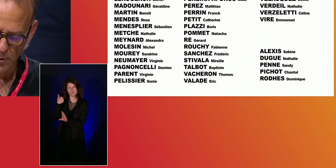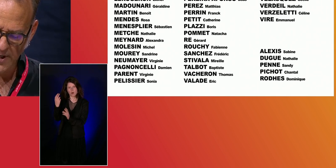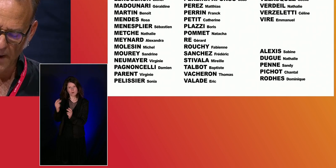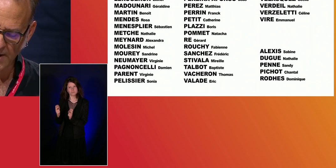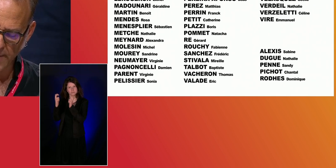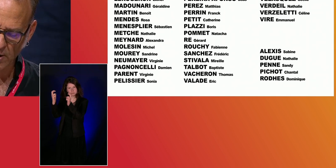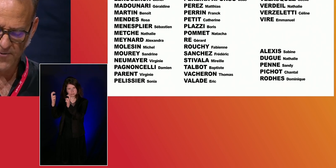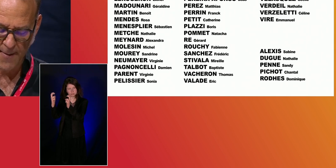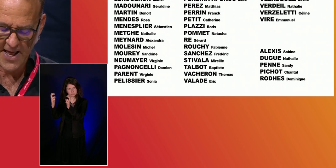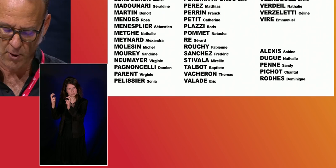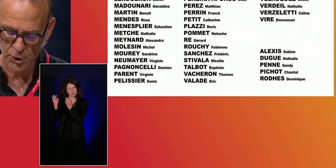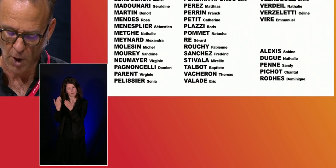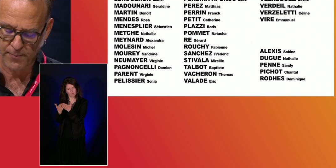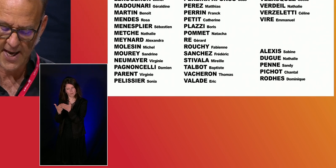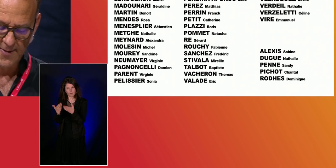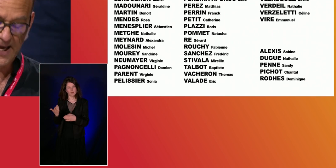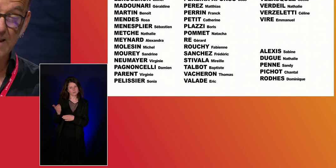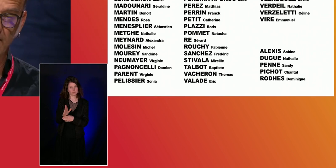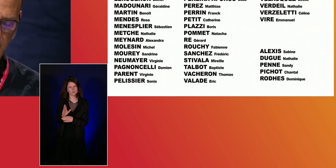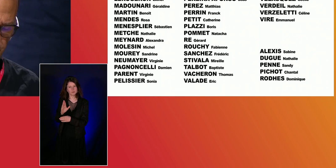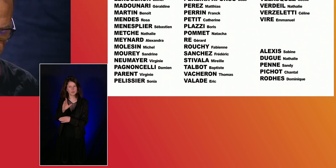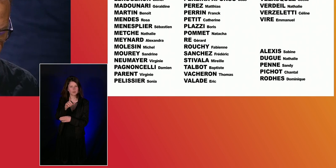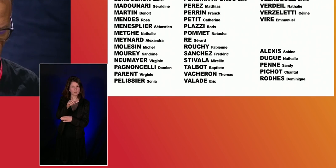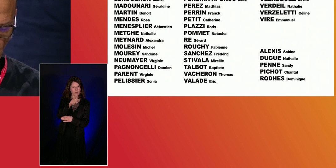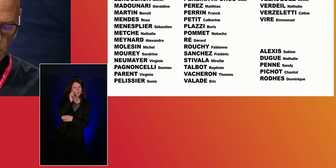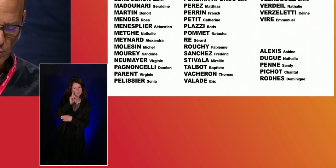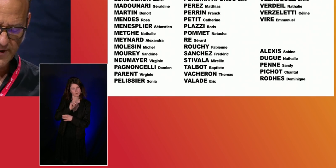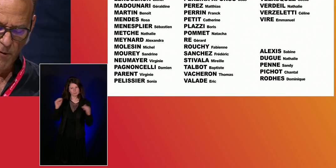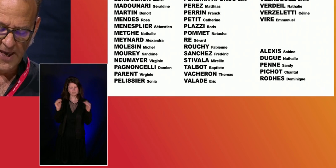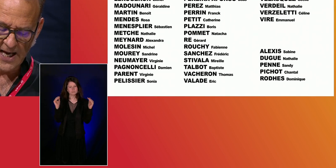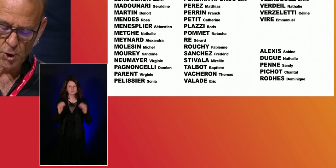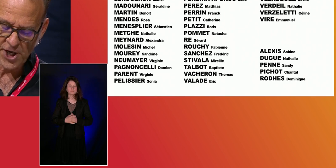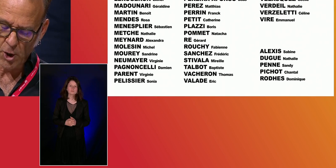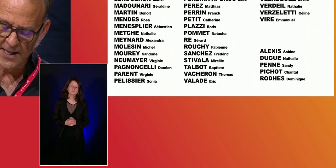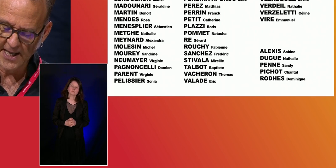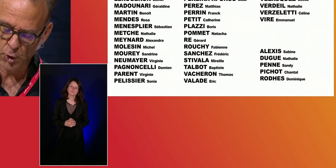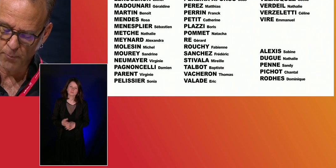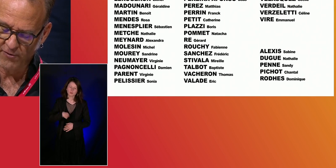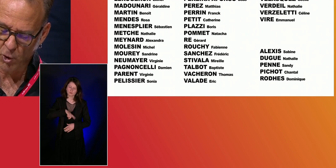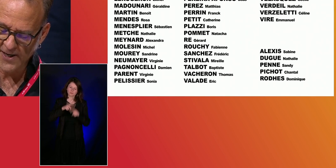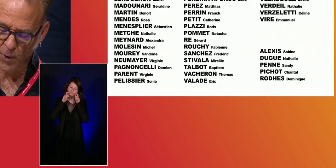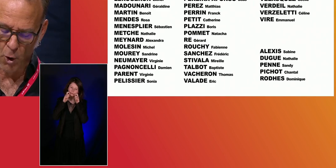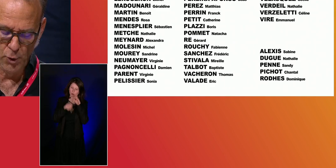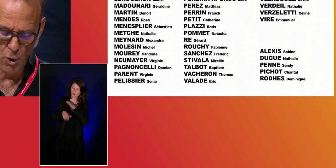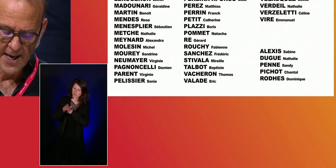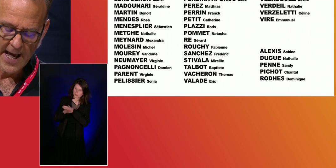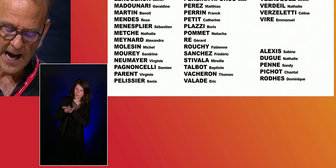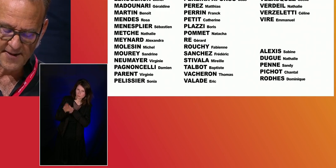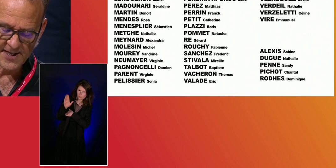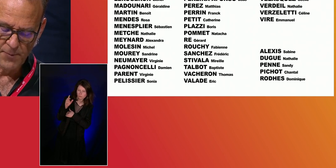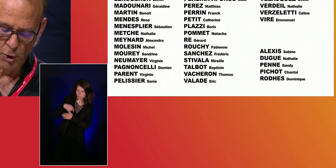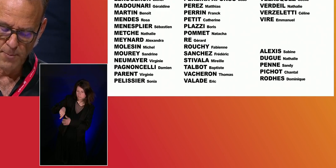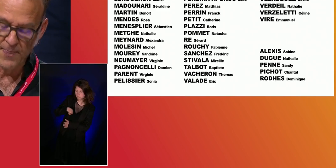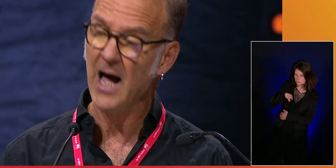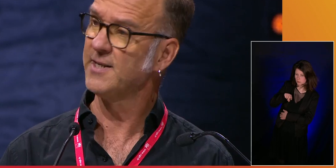précédemment nous a permis de mettre les femmes et les hommes sur un pied d'égalité nous avons veillé à ce que chaque candidature puisse correspondre au mieux à